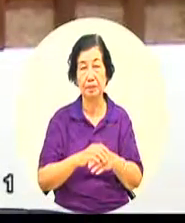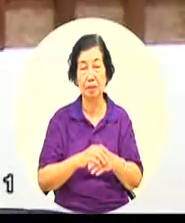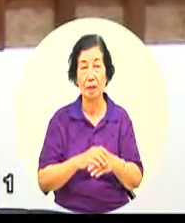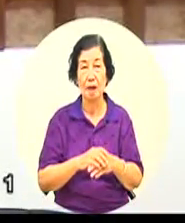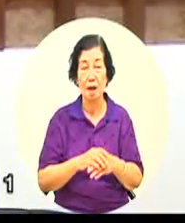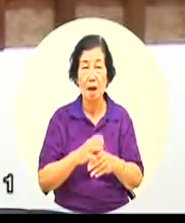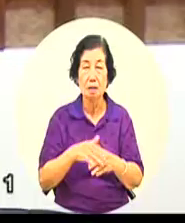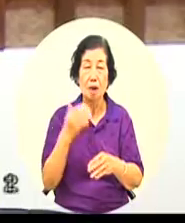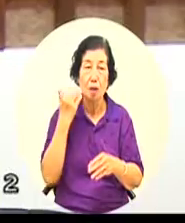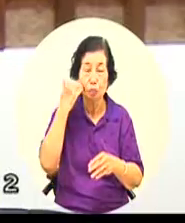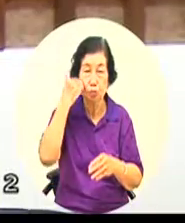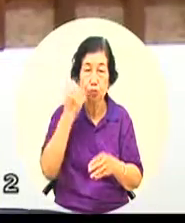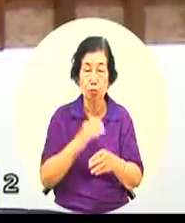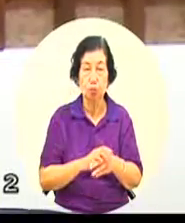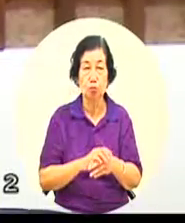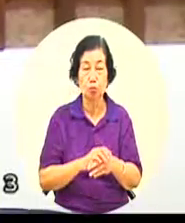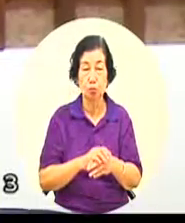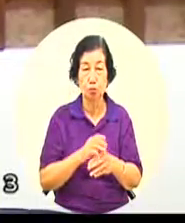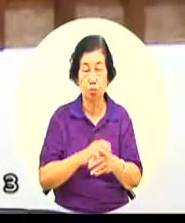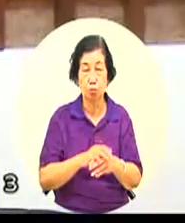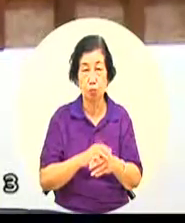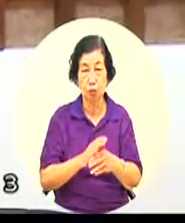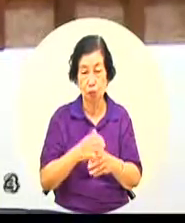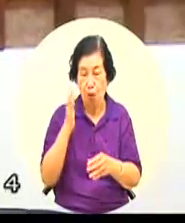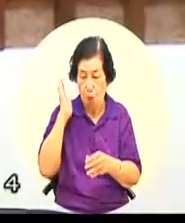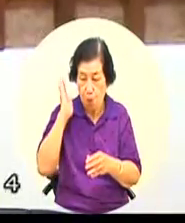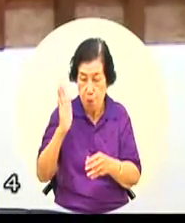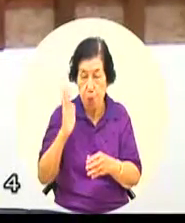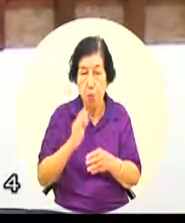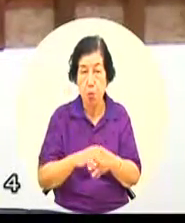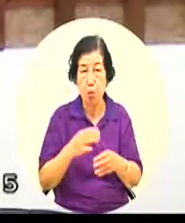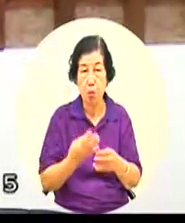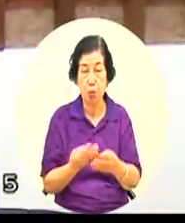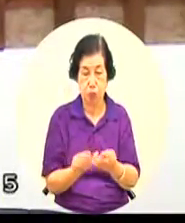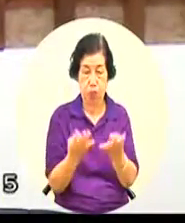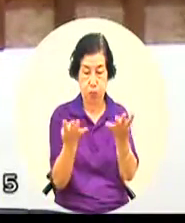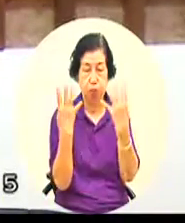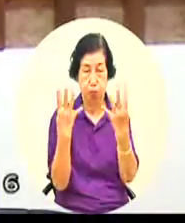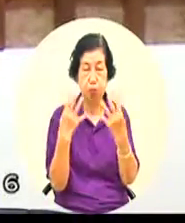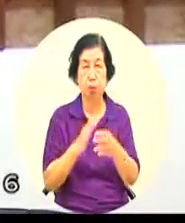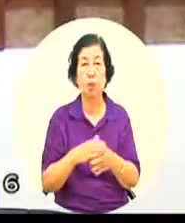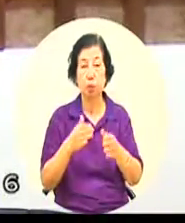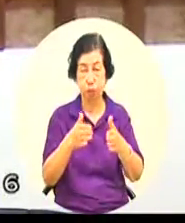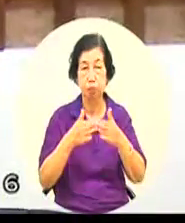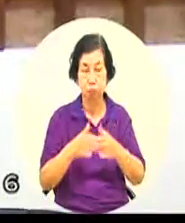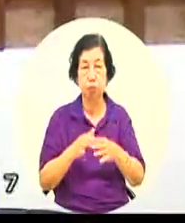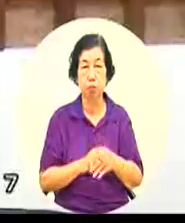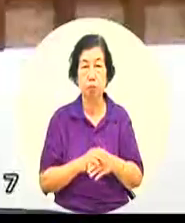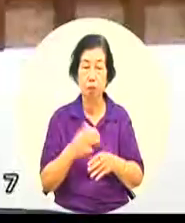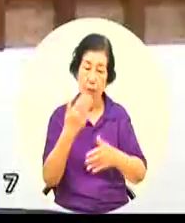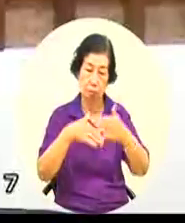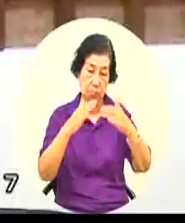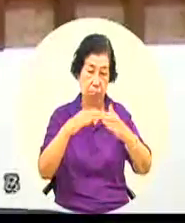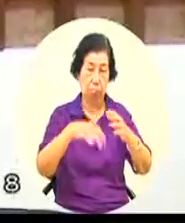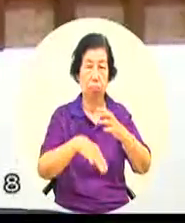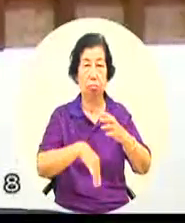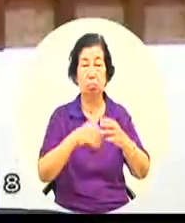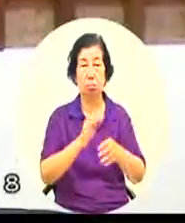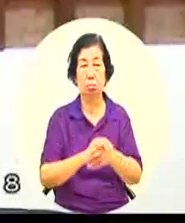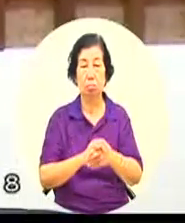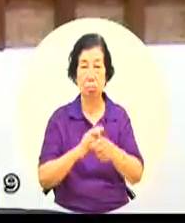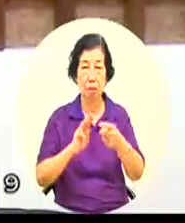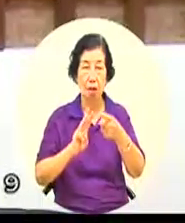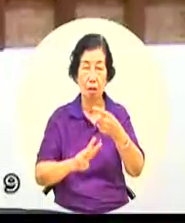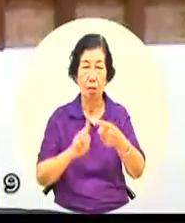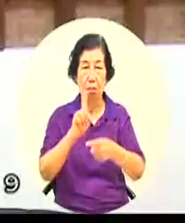看几乎这个学校里面就有1/3的小孩要去乐戒。哎，啊，规间学校剩1/3的人